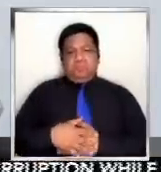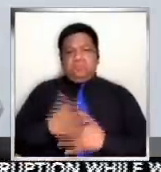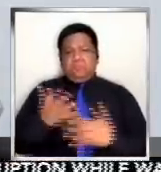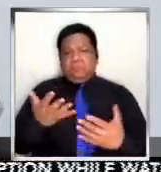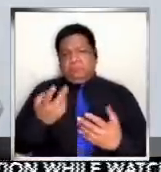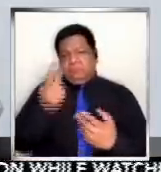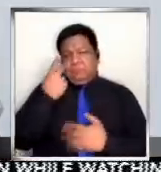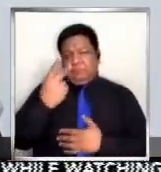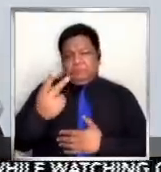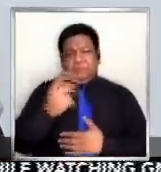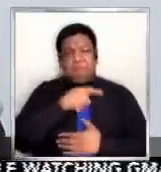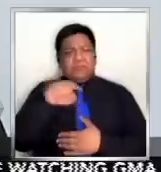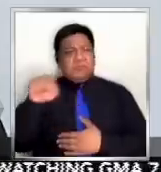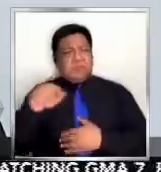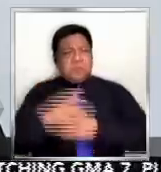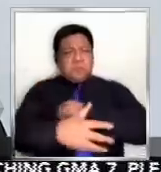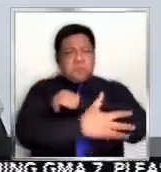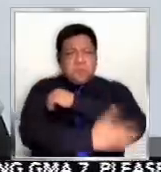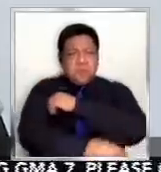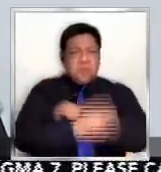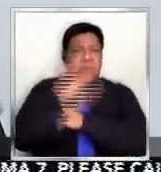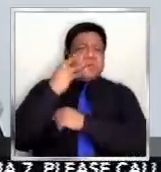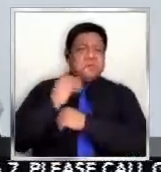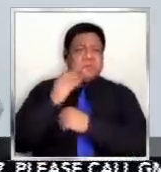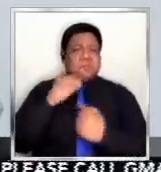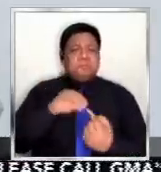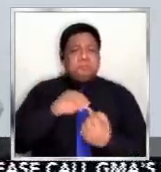mahihirap, lalo na sa mga katutubo.